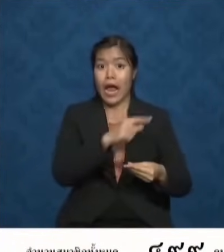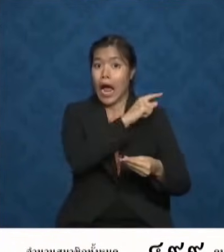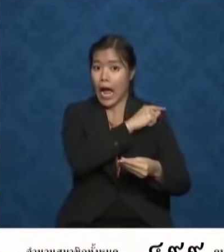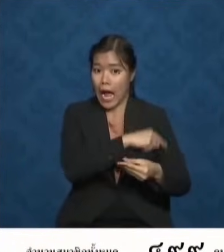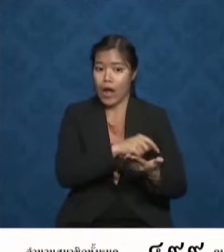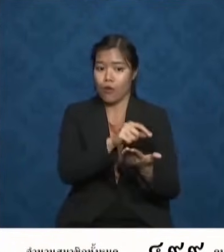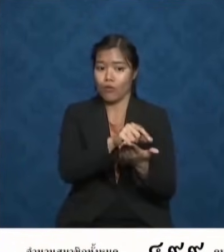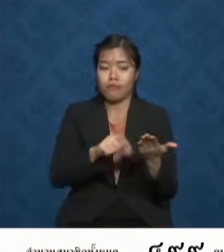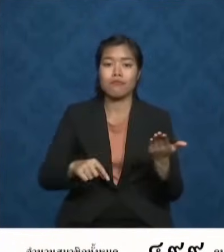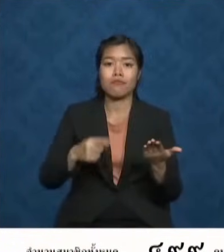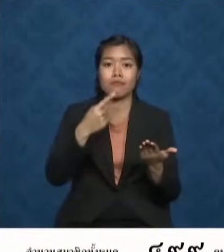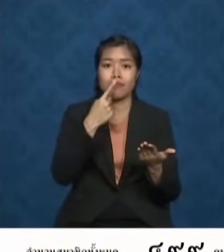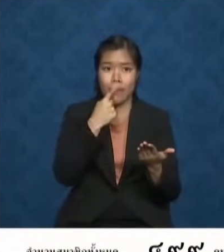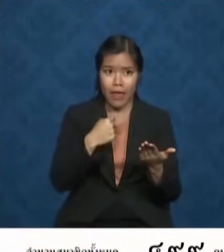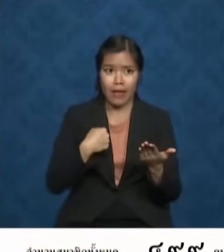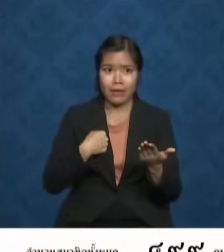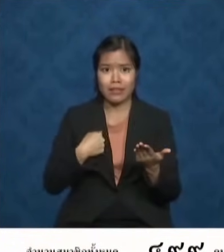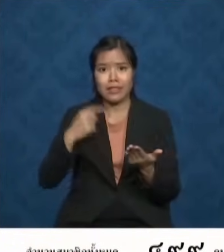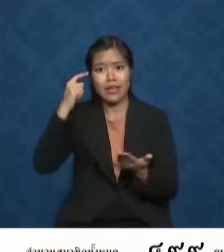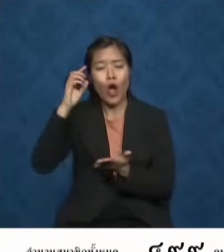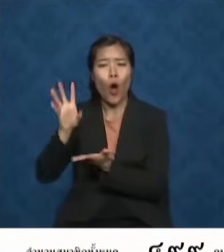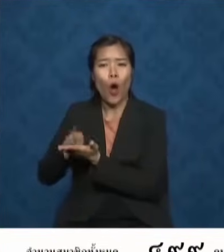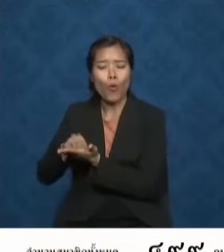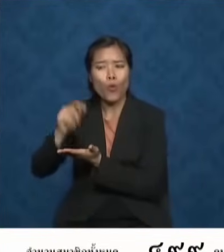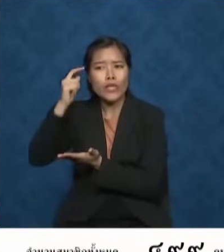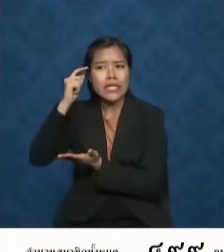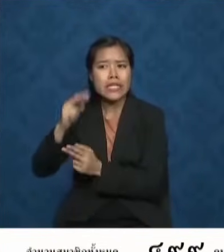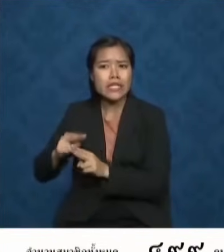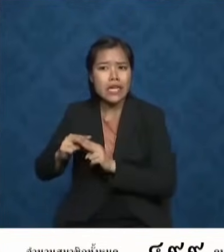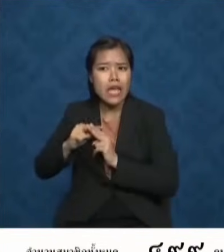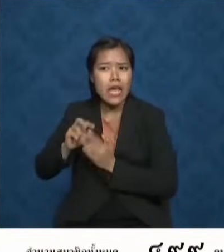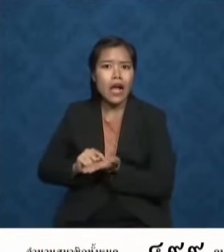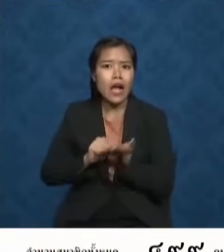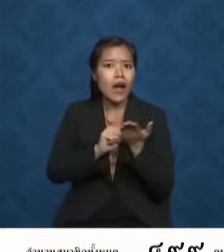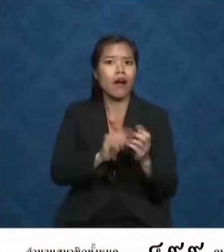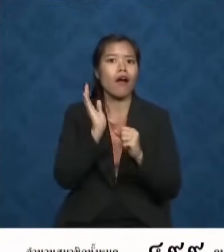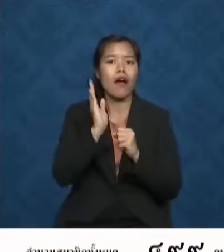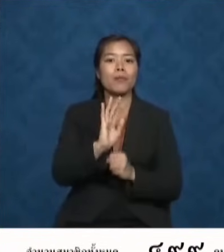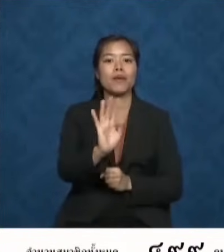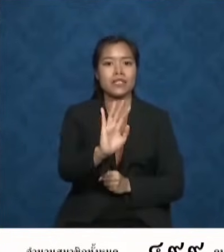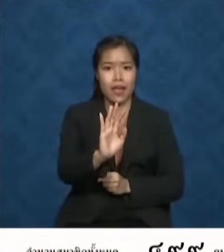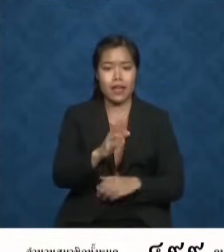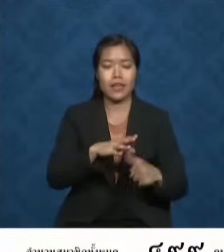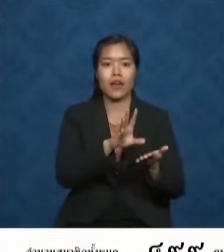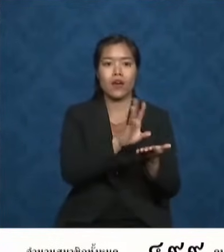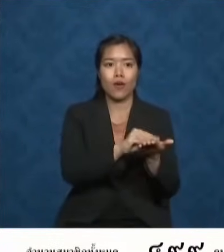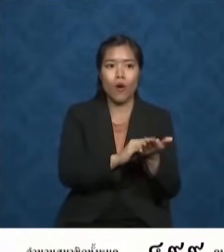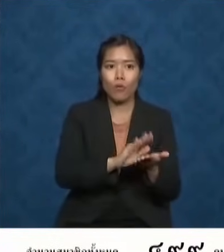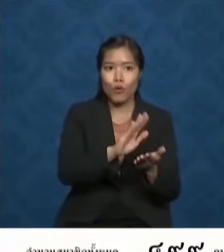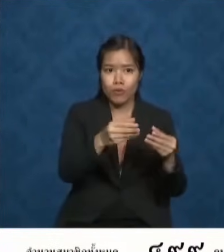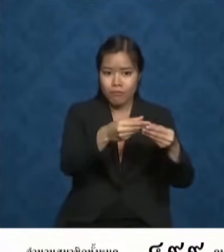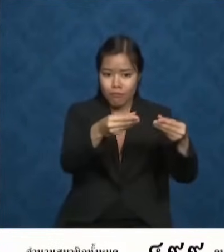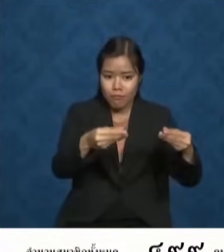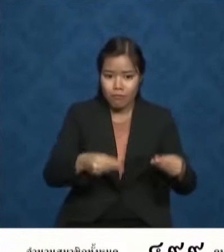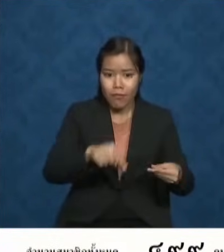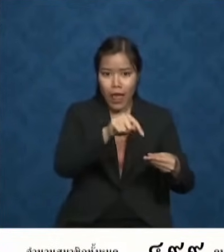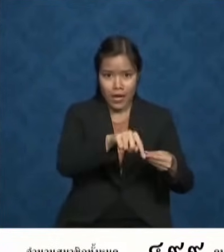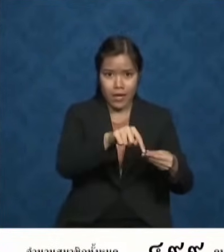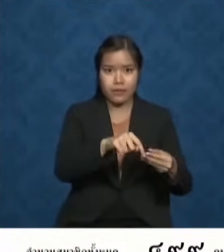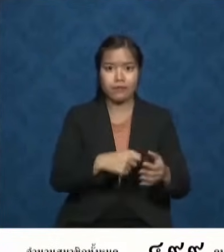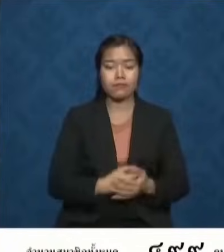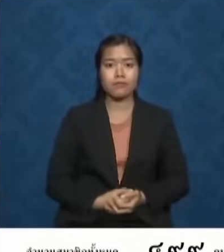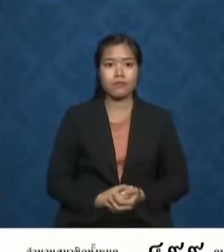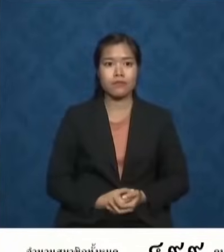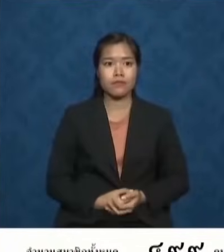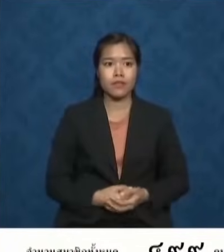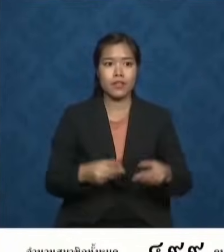มผลิตขึ้นมาหรือว่าคิดขึ้นมาเองนะครับเพราะฉะนั้นเป็นข้อมูลที่จริงแท้แน่นอนนะครับ